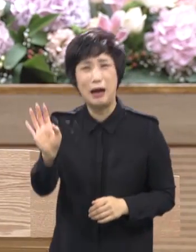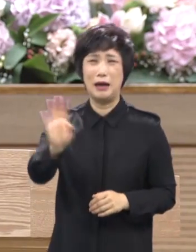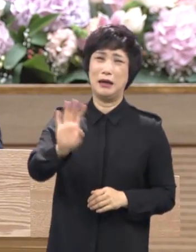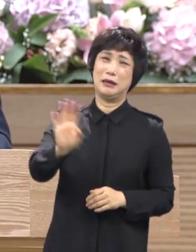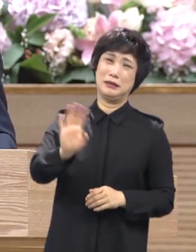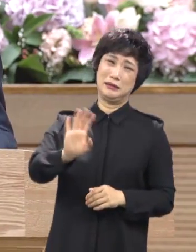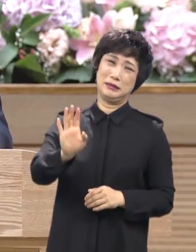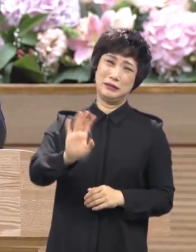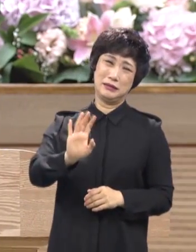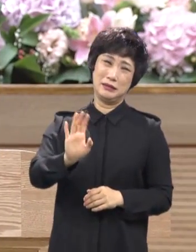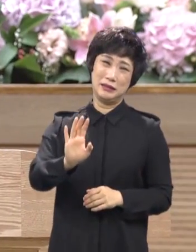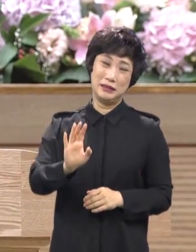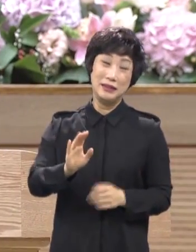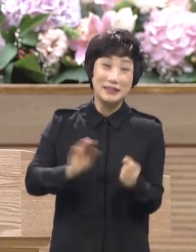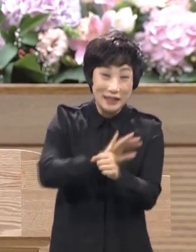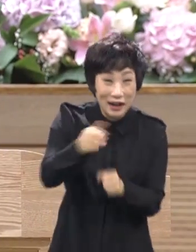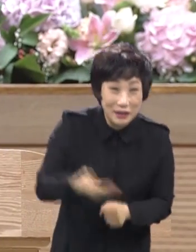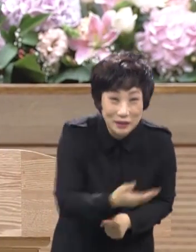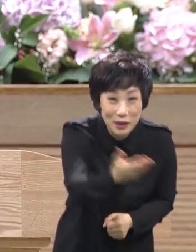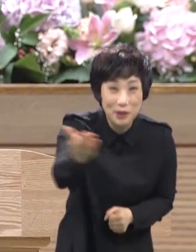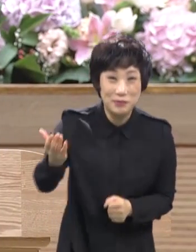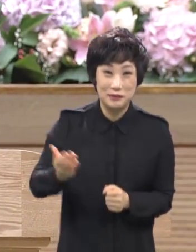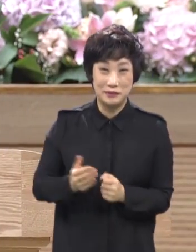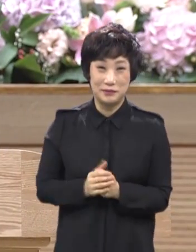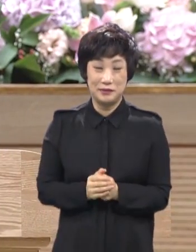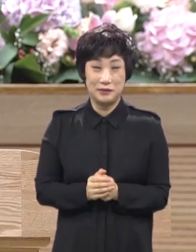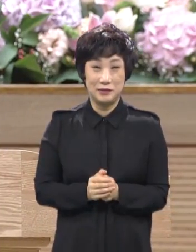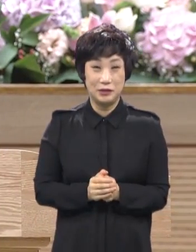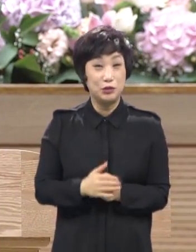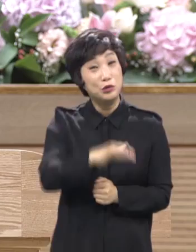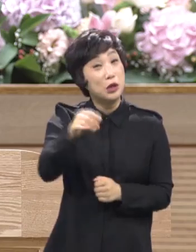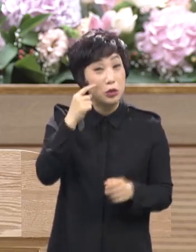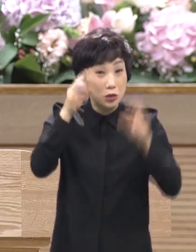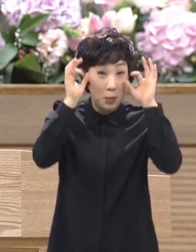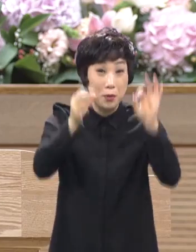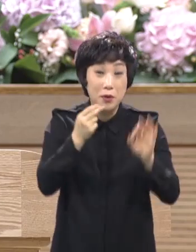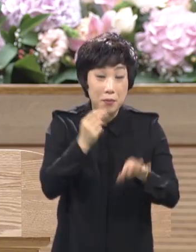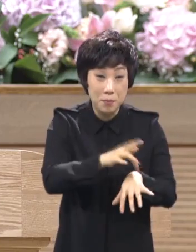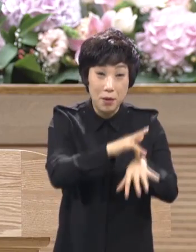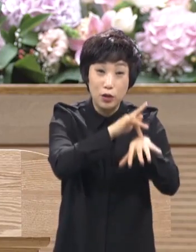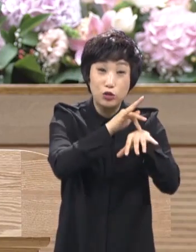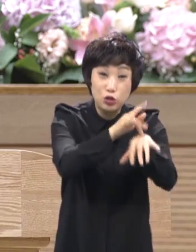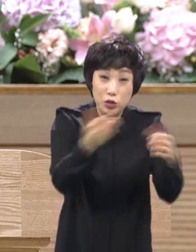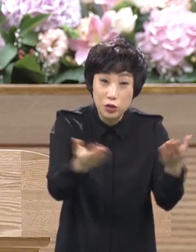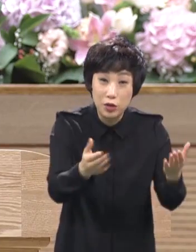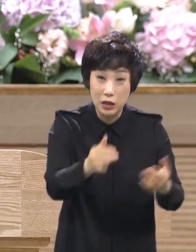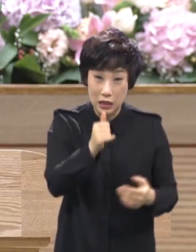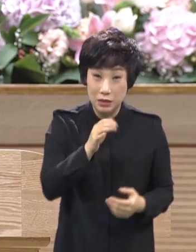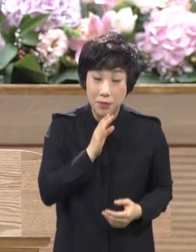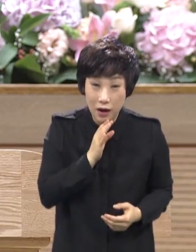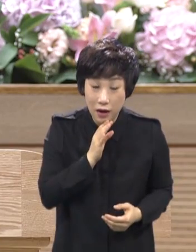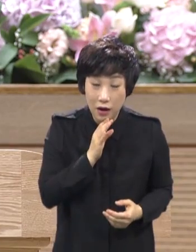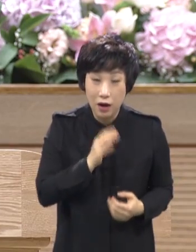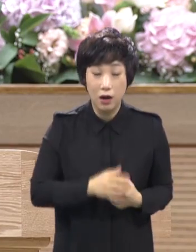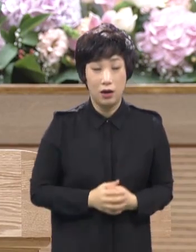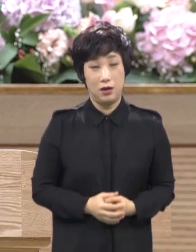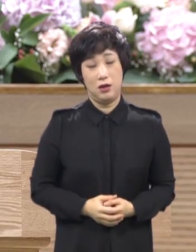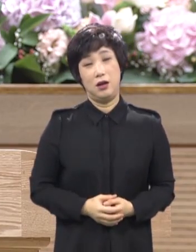말입니다. 사랑하는 여러분, 눈에 보이지 않는 마귀 사단 귀신 역사는